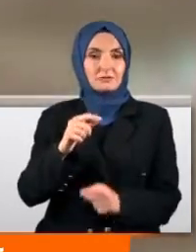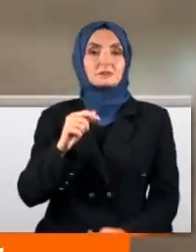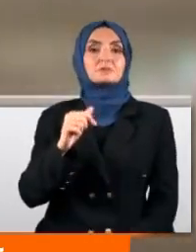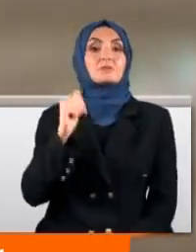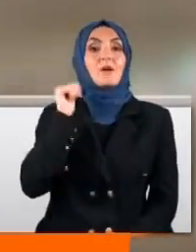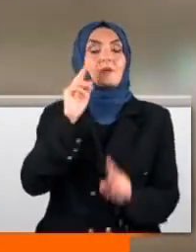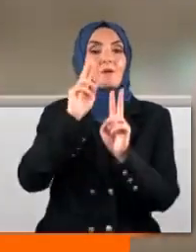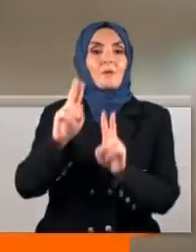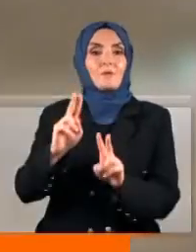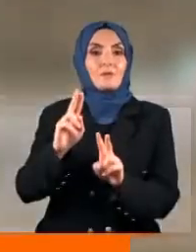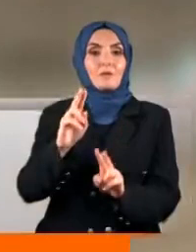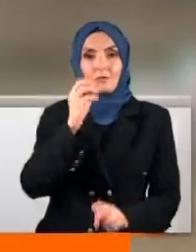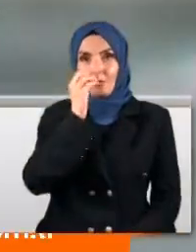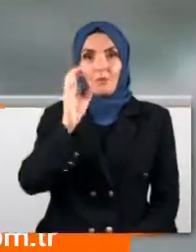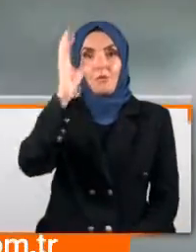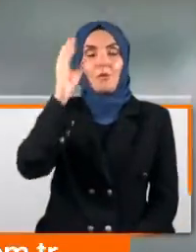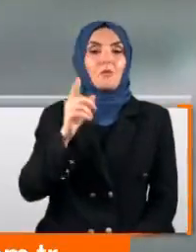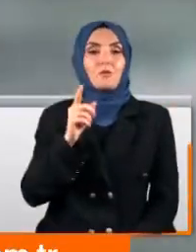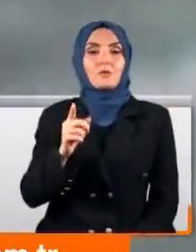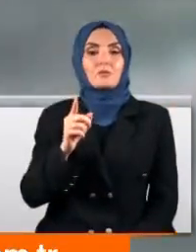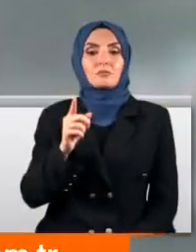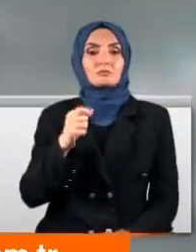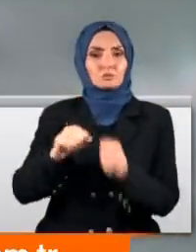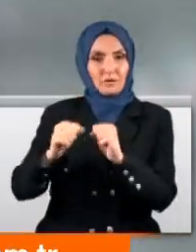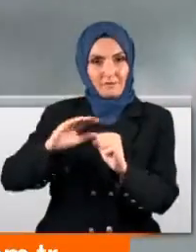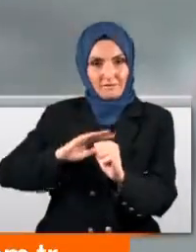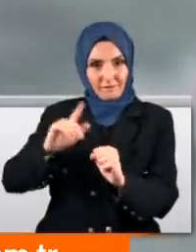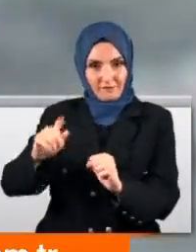mücadele, sahilde ise kitesurf yapmaya çalışan turistler.